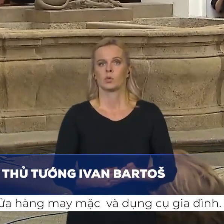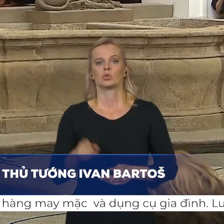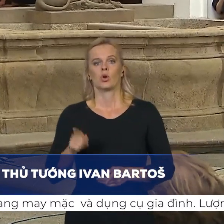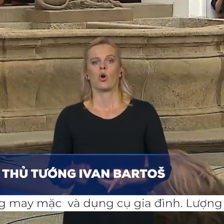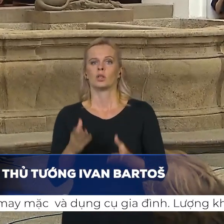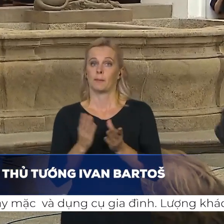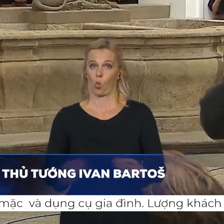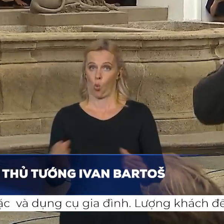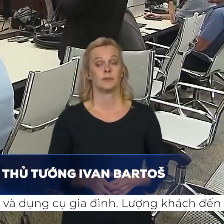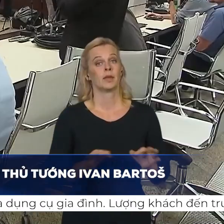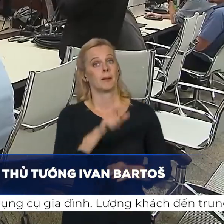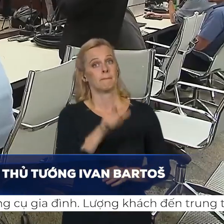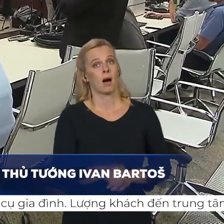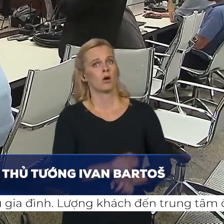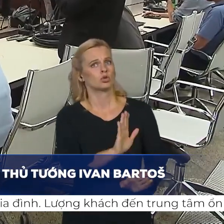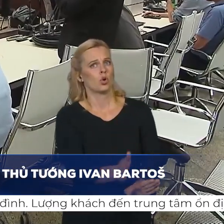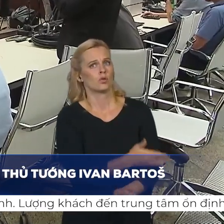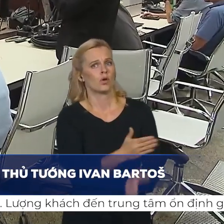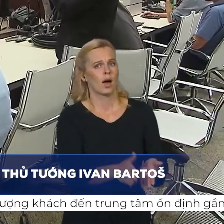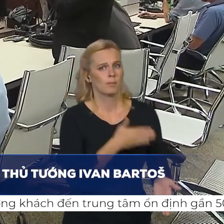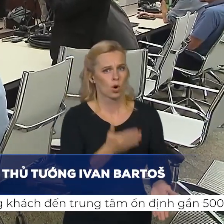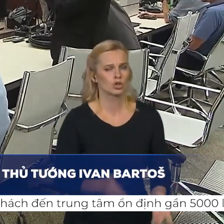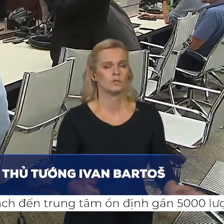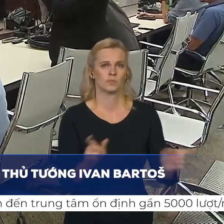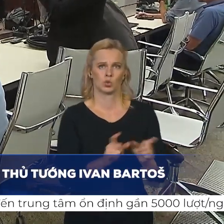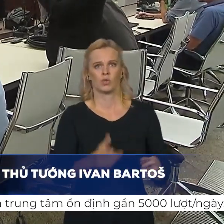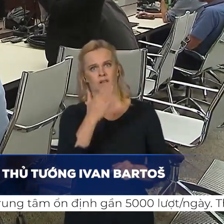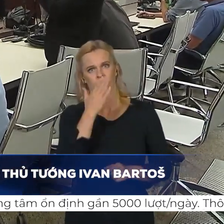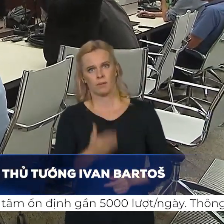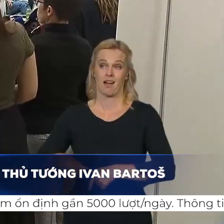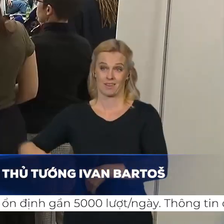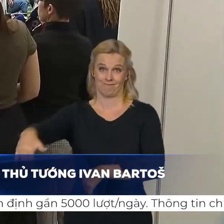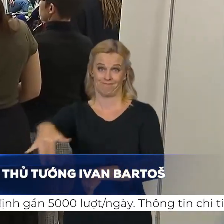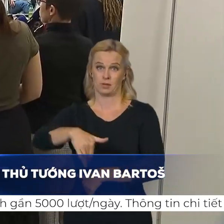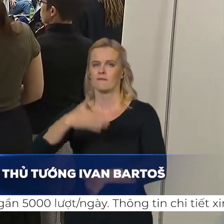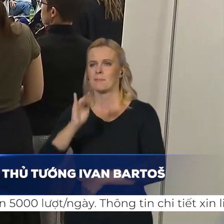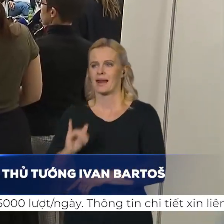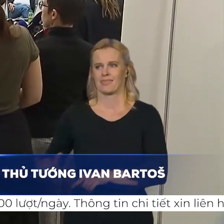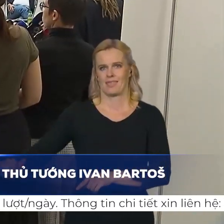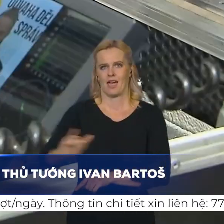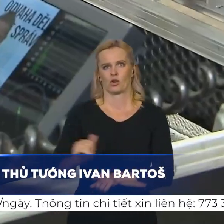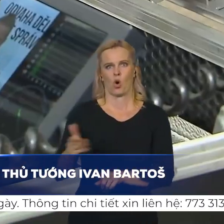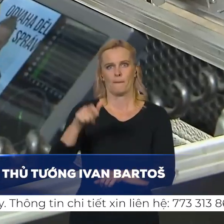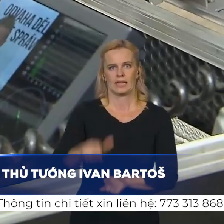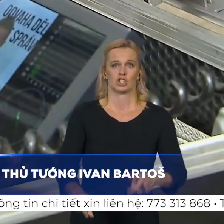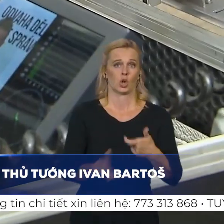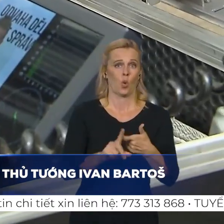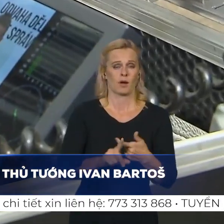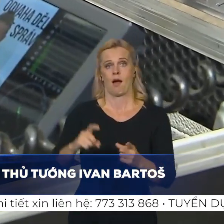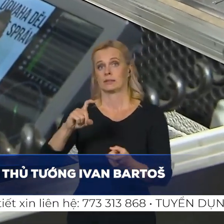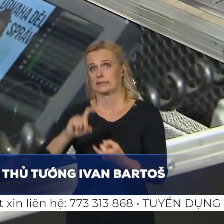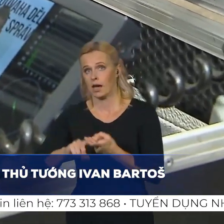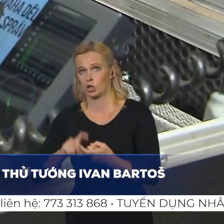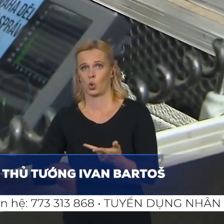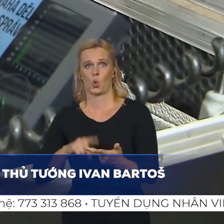vực vừa qua cũng vừa giúp thúc đẩy quyết định này diễn ra sớm hơn. Phe đối lập trước đó đã kêu gọi cách chức ông Bartosz vì các vấn